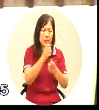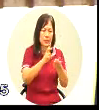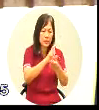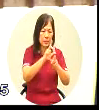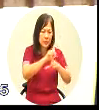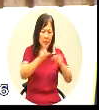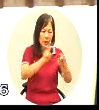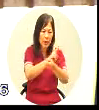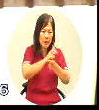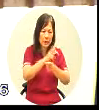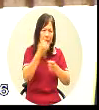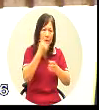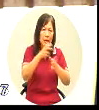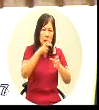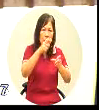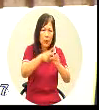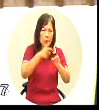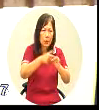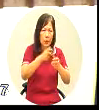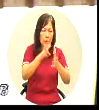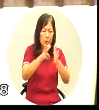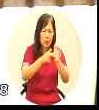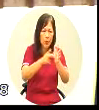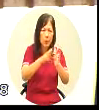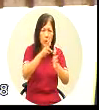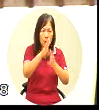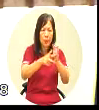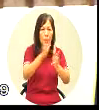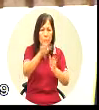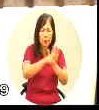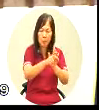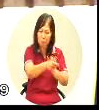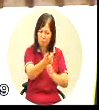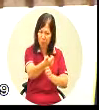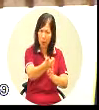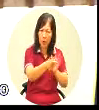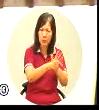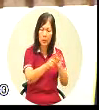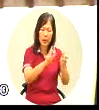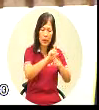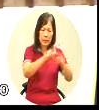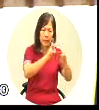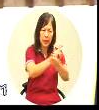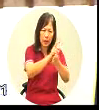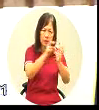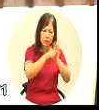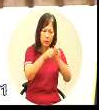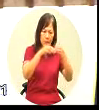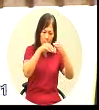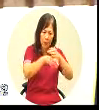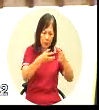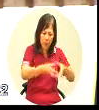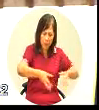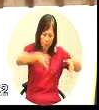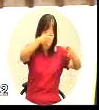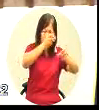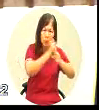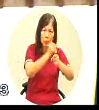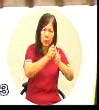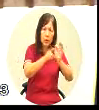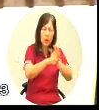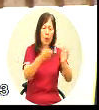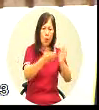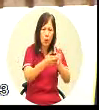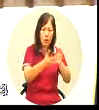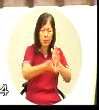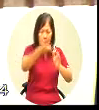厂。哎，这真好哦，因为把大林炼油厂这里除草哦，这哪做好要刷来家，因为这